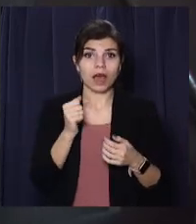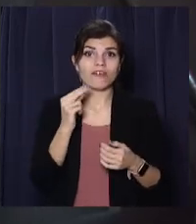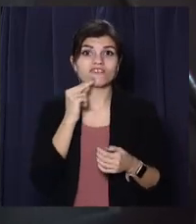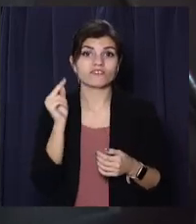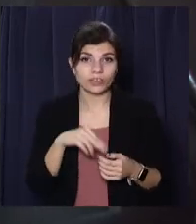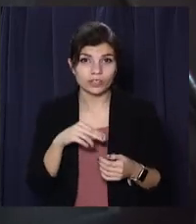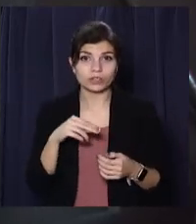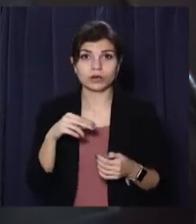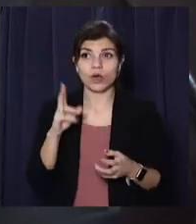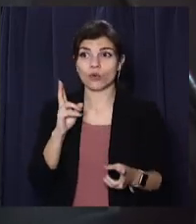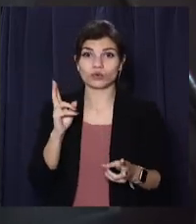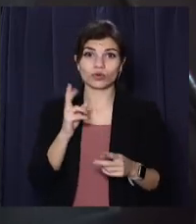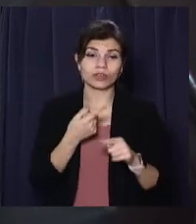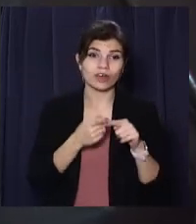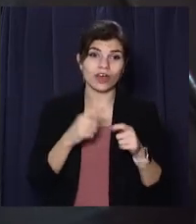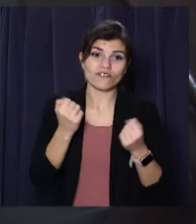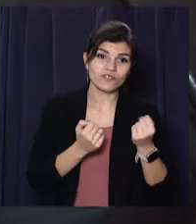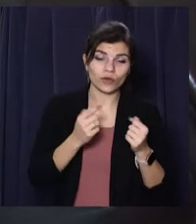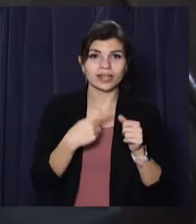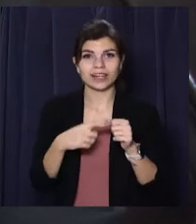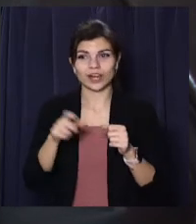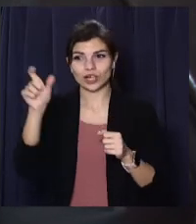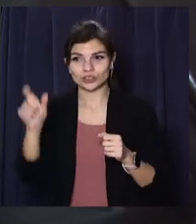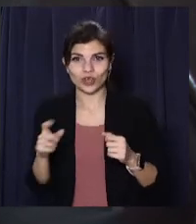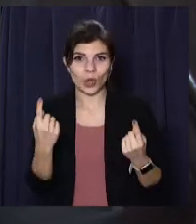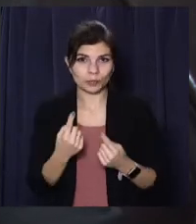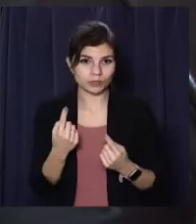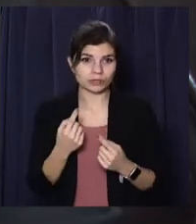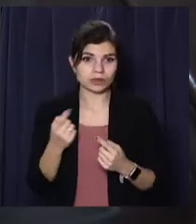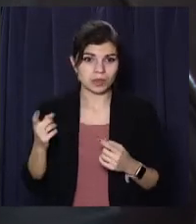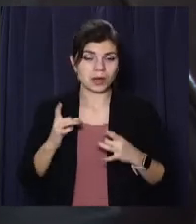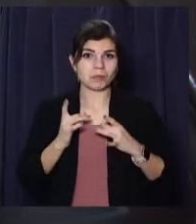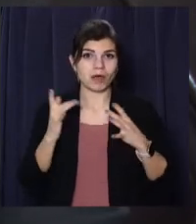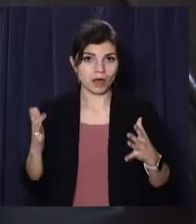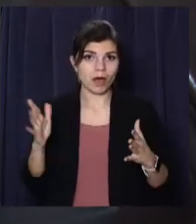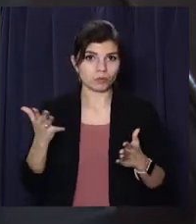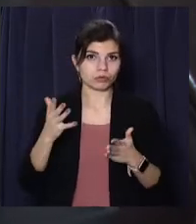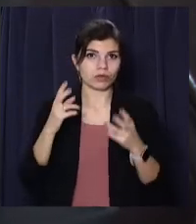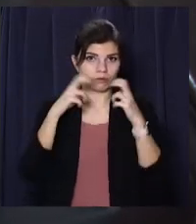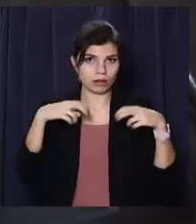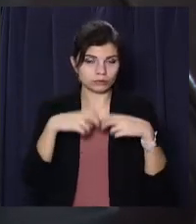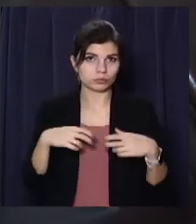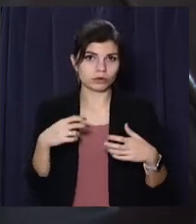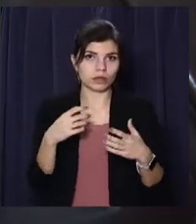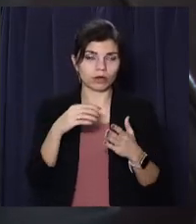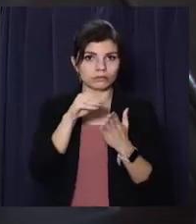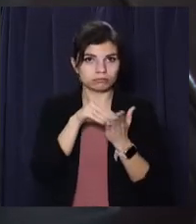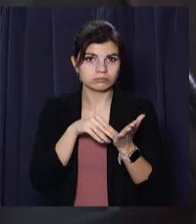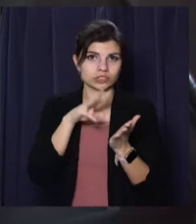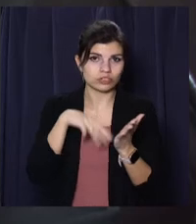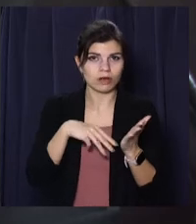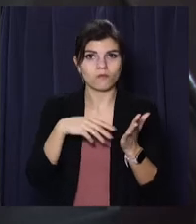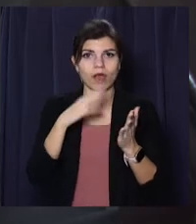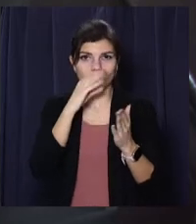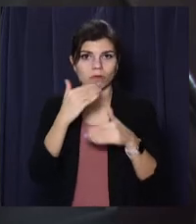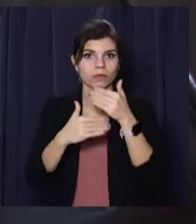обвинуваченого, неважливо, хто це буде, там, чи водій, чи пасажир, в нього є обов'язок з'являтися кожного разу до суду. І незважаючи на те,